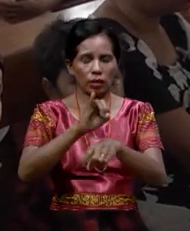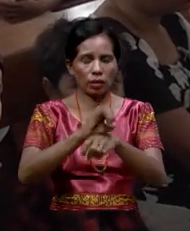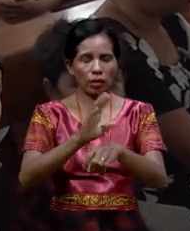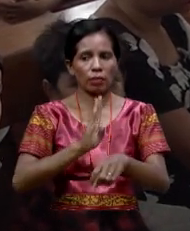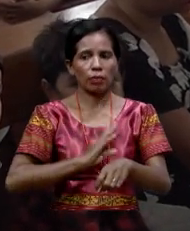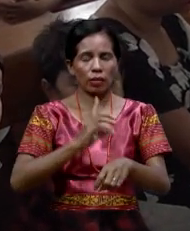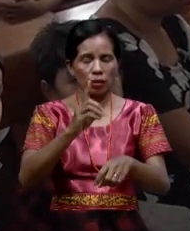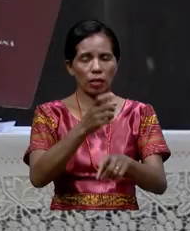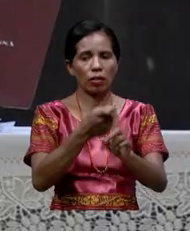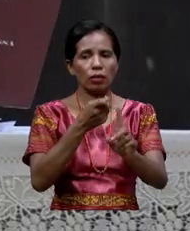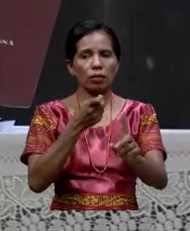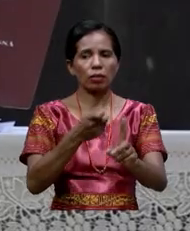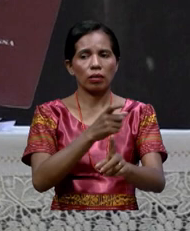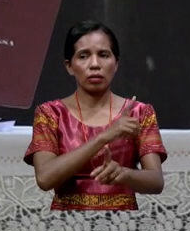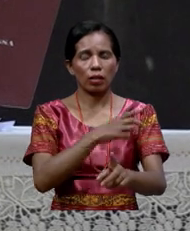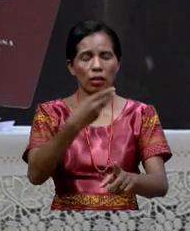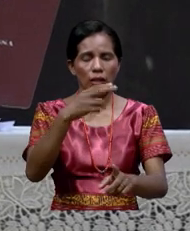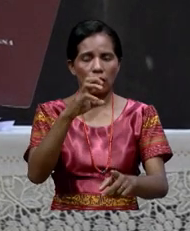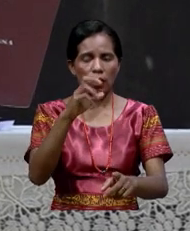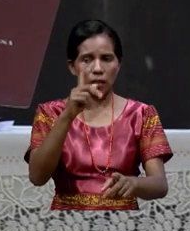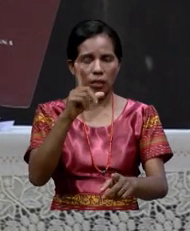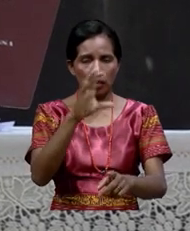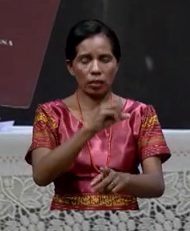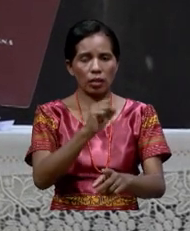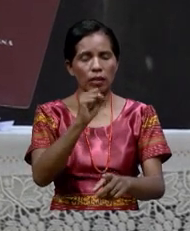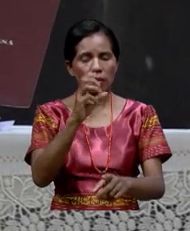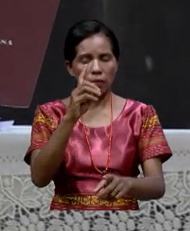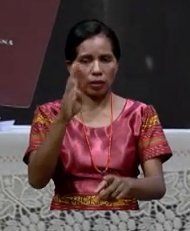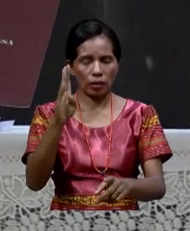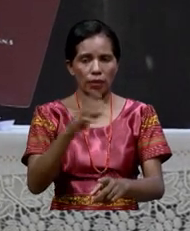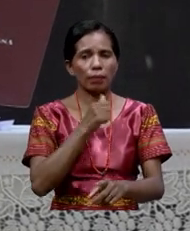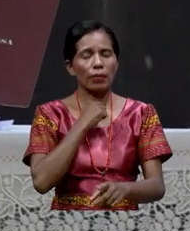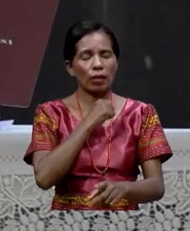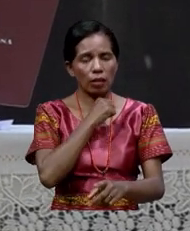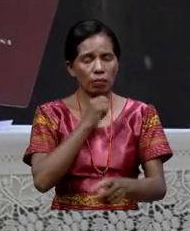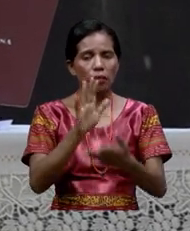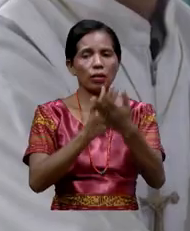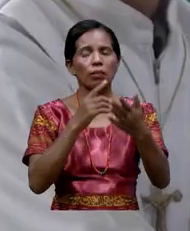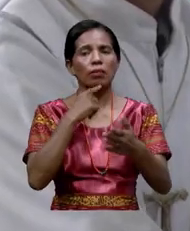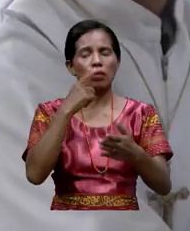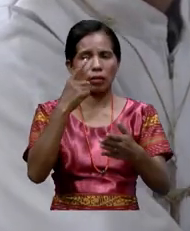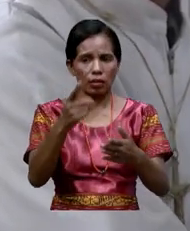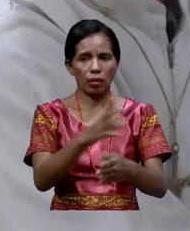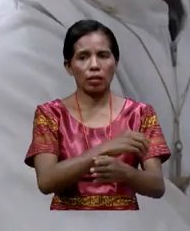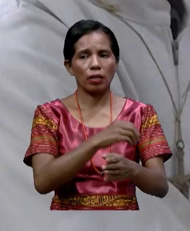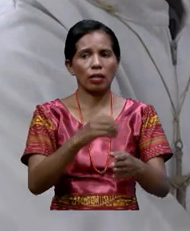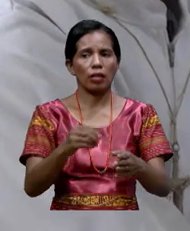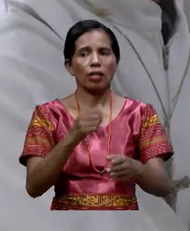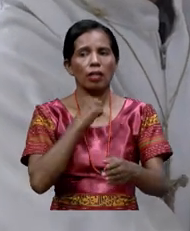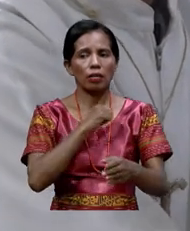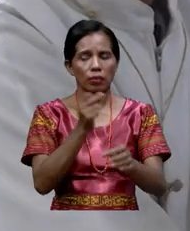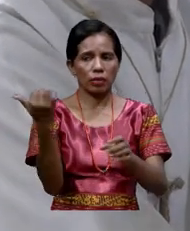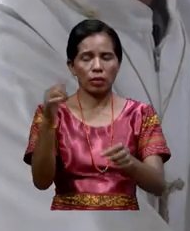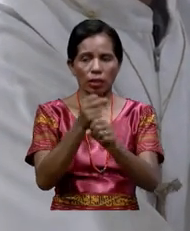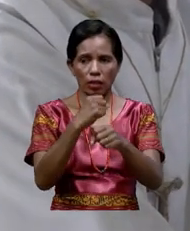Motaclaran, presídio Sinailulik Henley Marot, SVD, e a homilia Padre Celebrante Ateten, Knar Nailulik Nebe Padre Sira Halao,